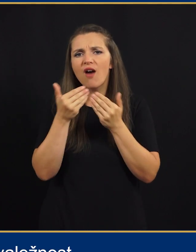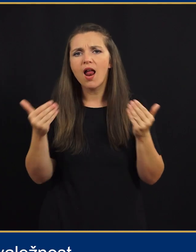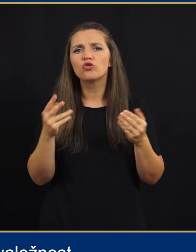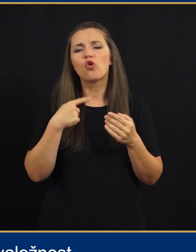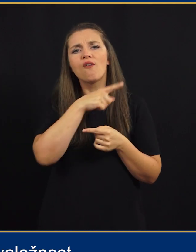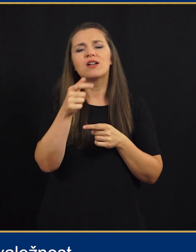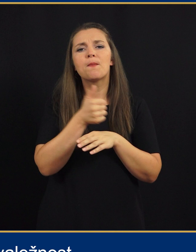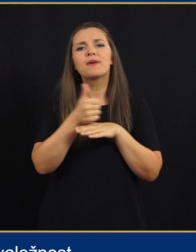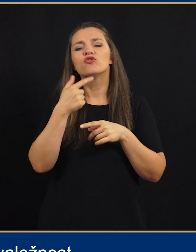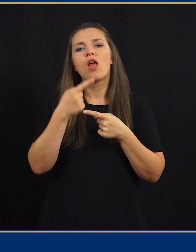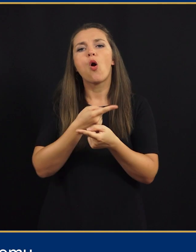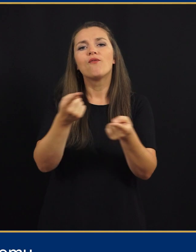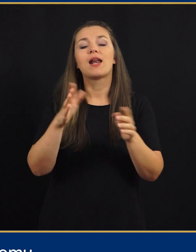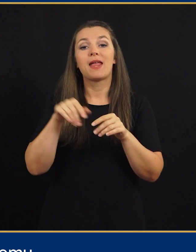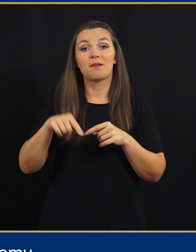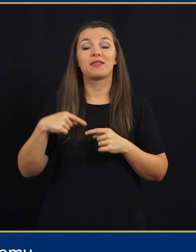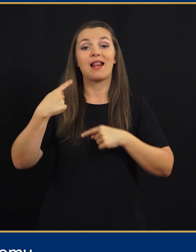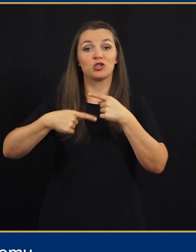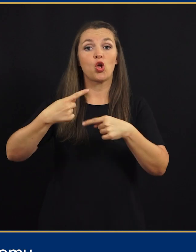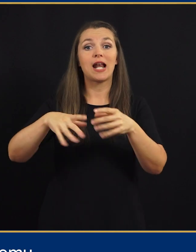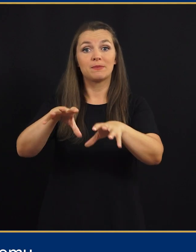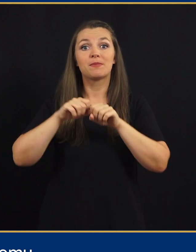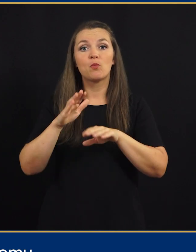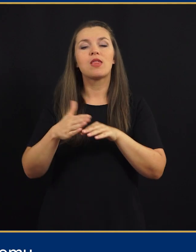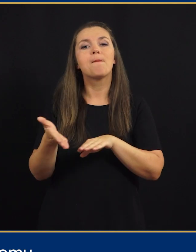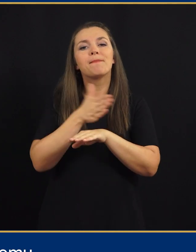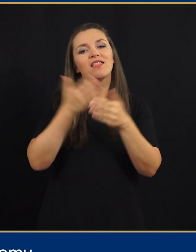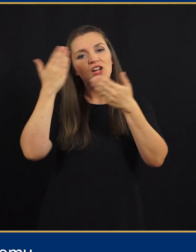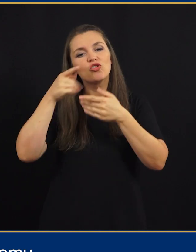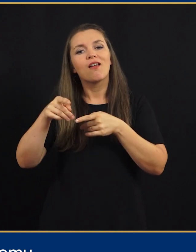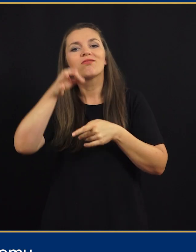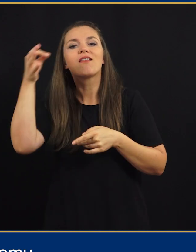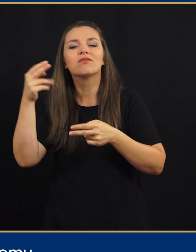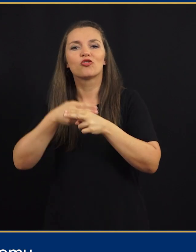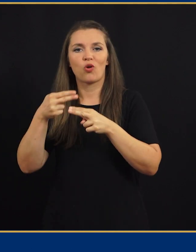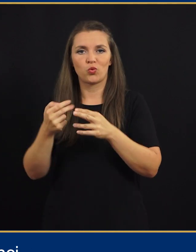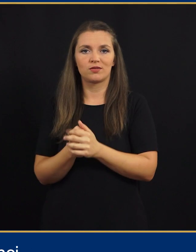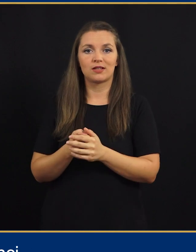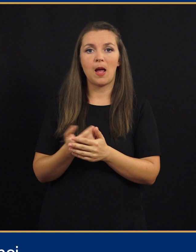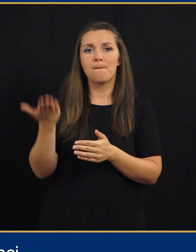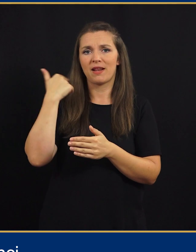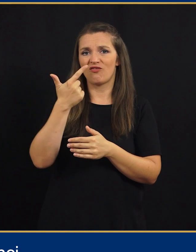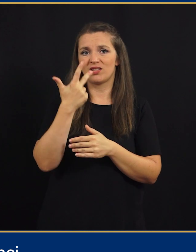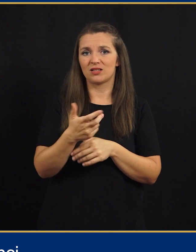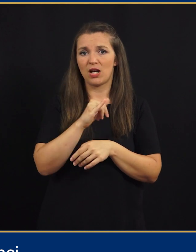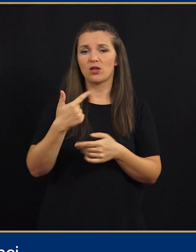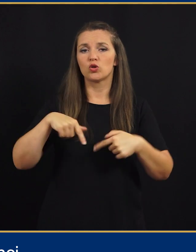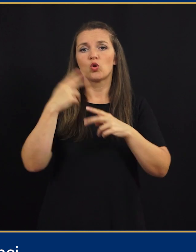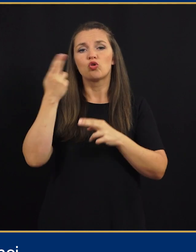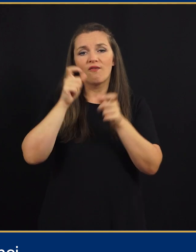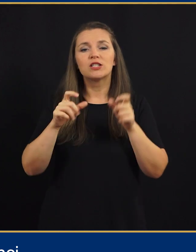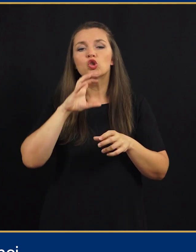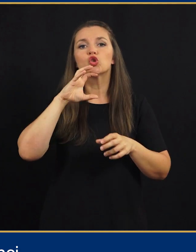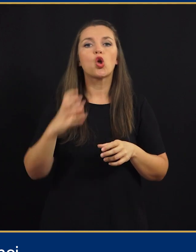hvaležnost, ko vas prvič nagovarjam na tem tradicionalnem sprejemu na predvečer dneva državnosti. Pred 32 leti smo se